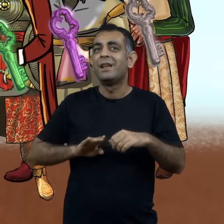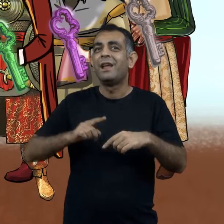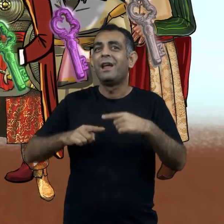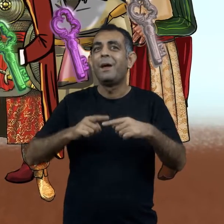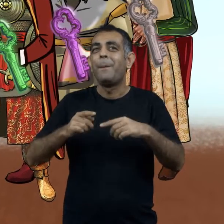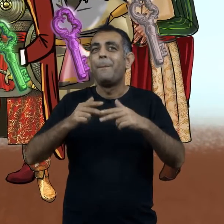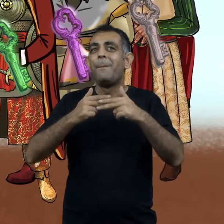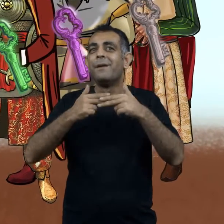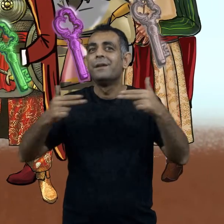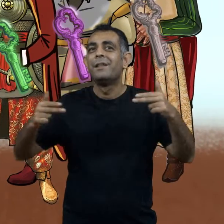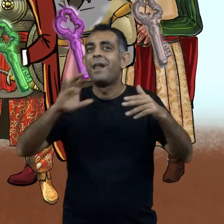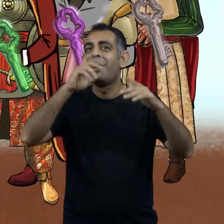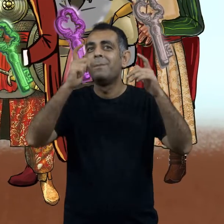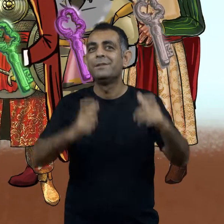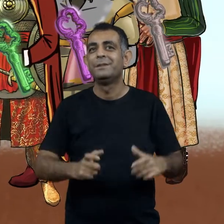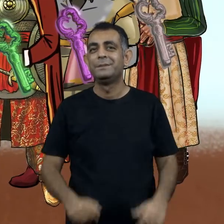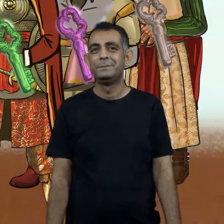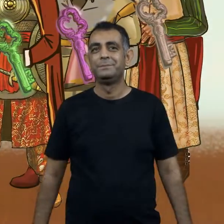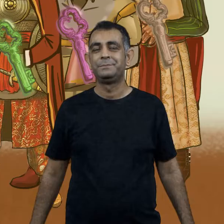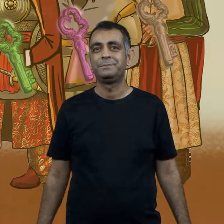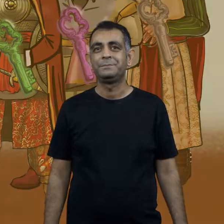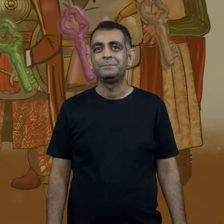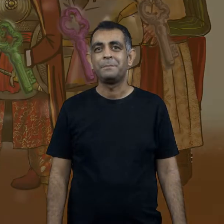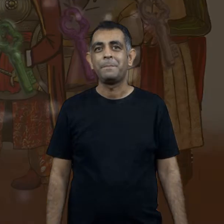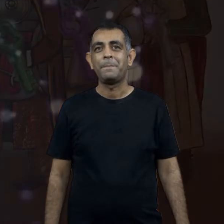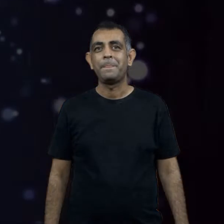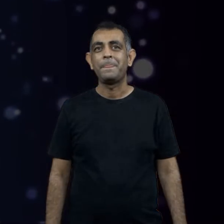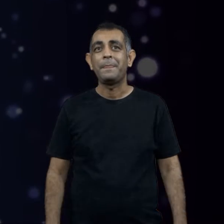Şehzadelerle masallarda Amasya.